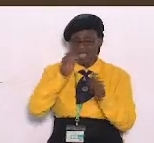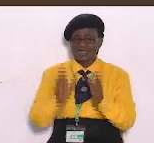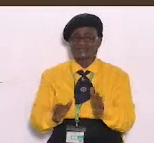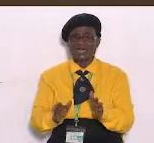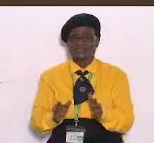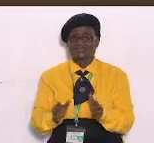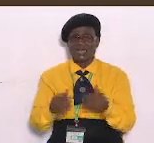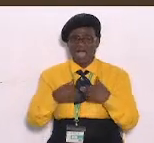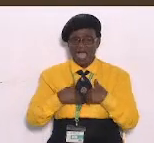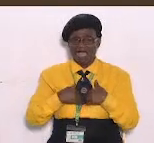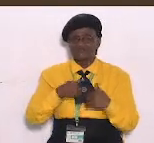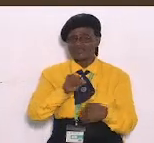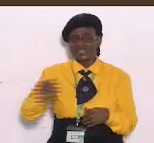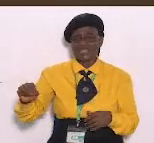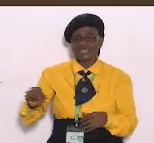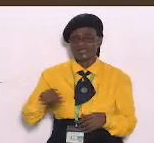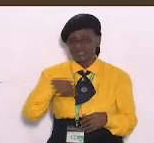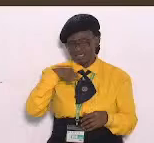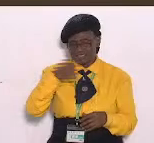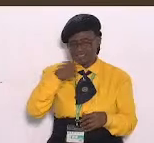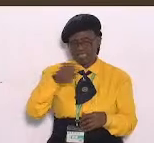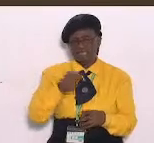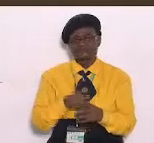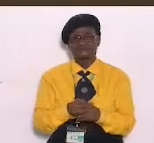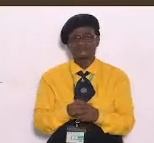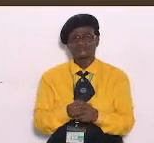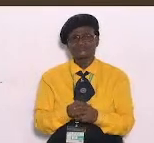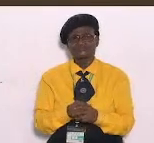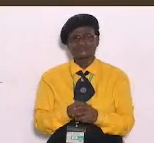miséricorde les anciens ont quelques